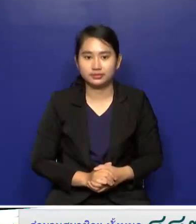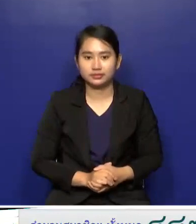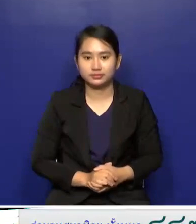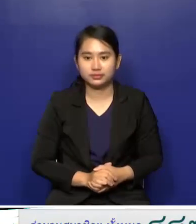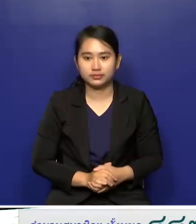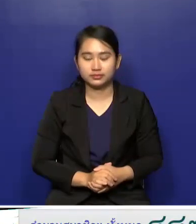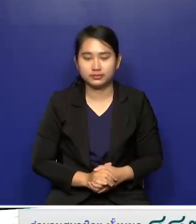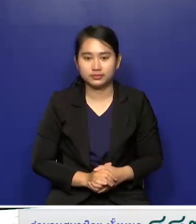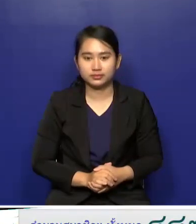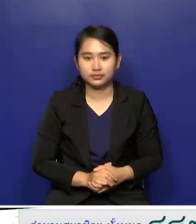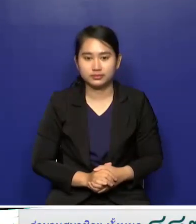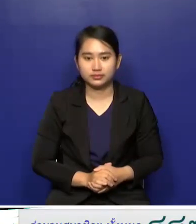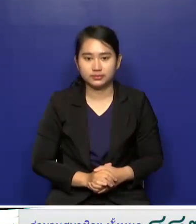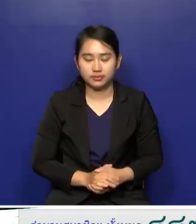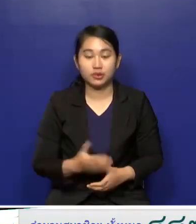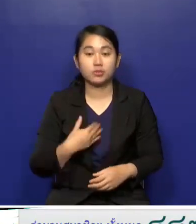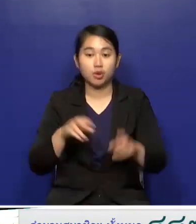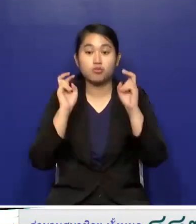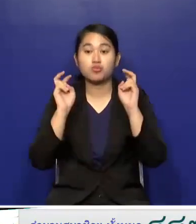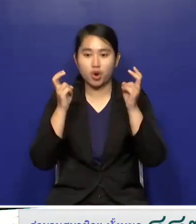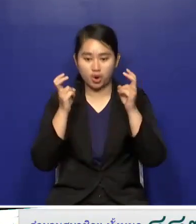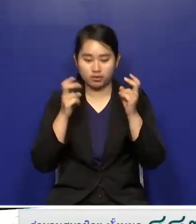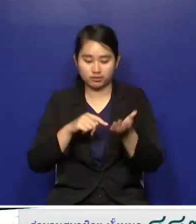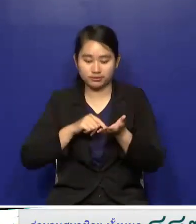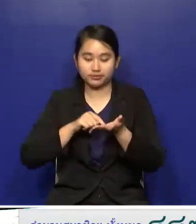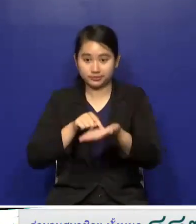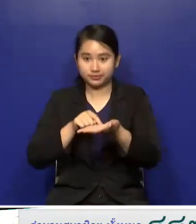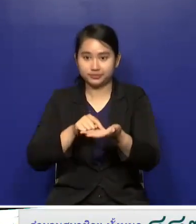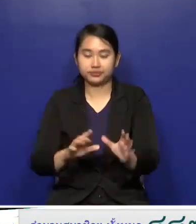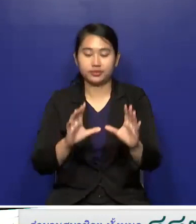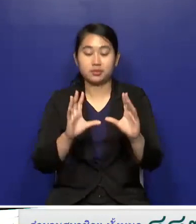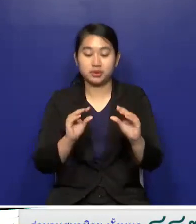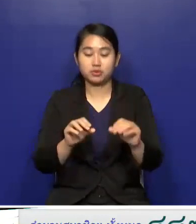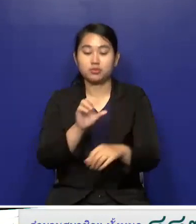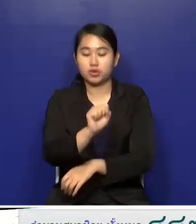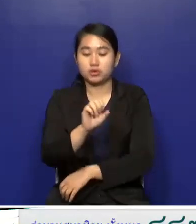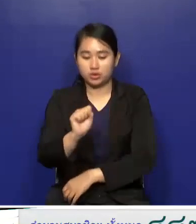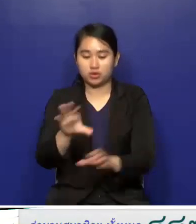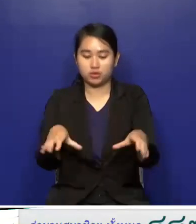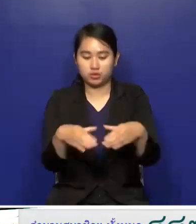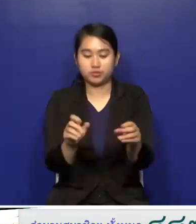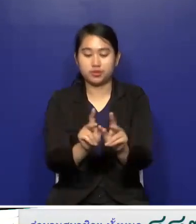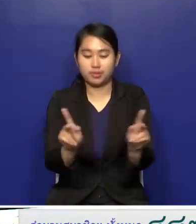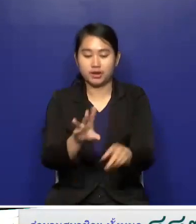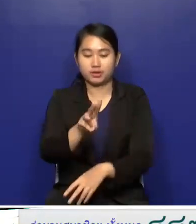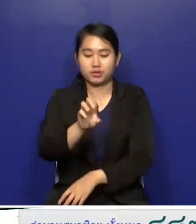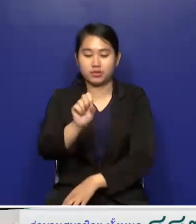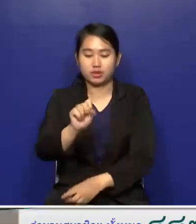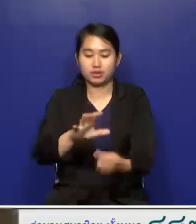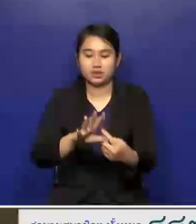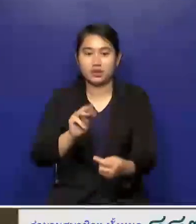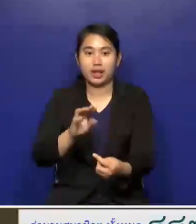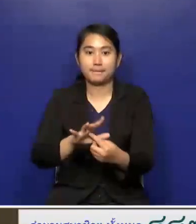มได้เสนอญัตติเรื่องขอให้สภาผู้แทนตั้งกรรมาธิการวิสามัญพิจารณาศึกษ